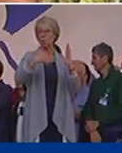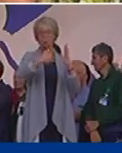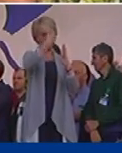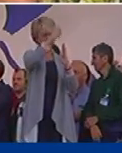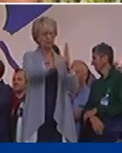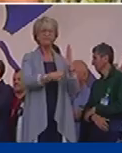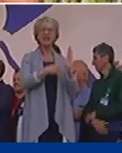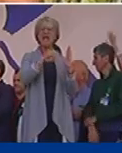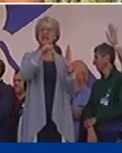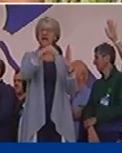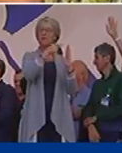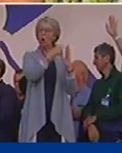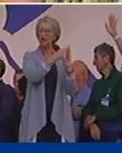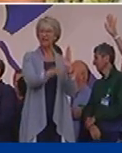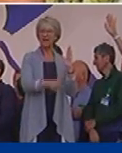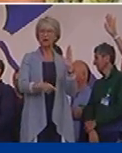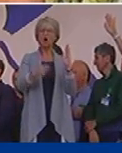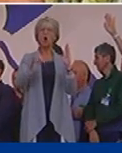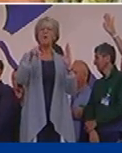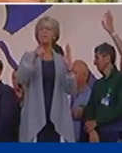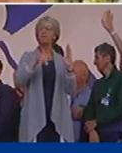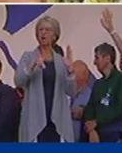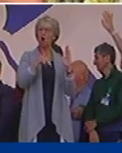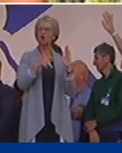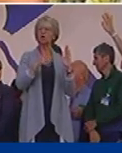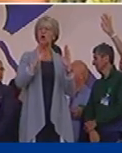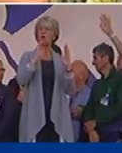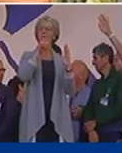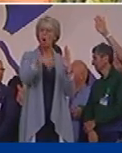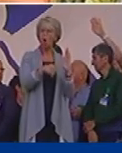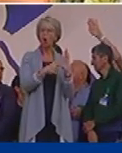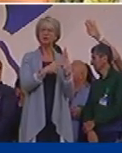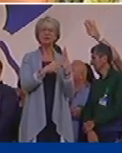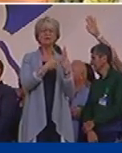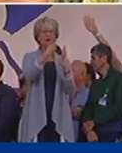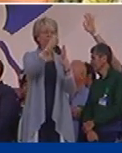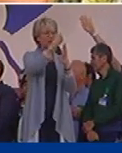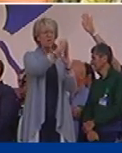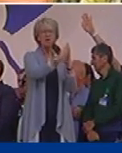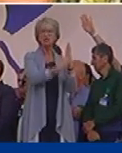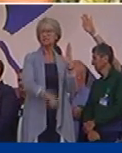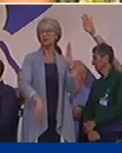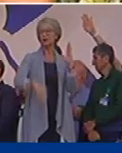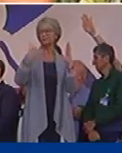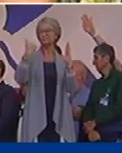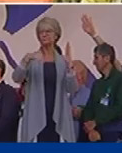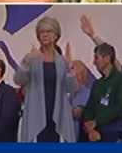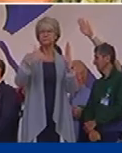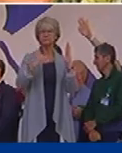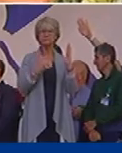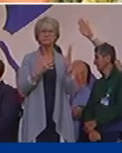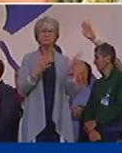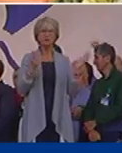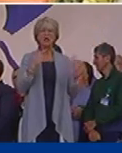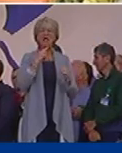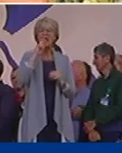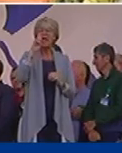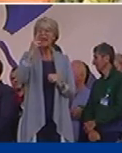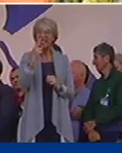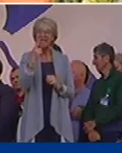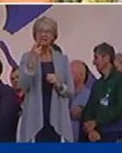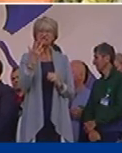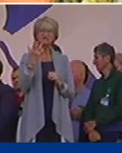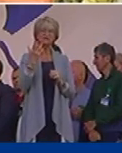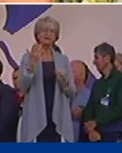Napolitano, Prodi, Monti, la lista è lunga. Non dico Renzi,